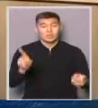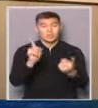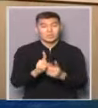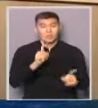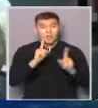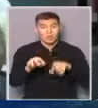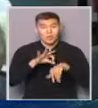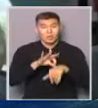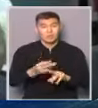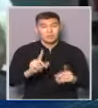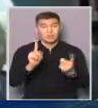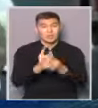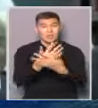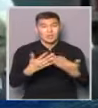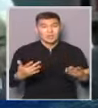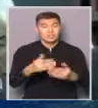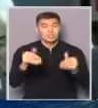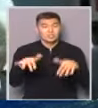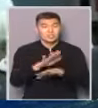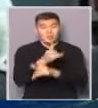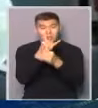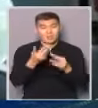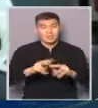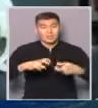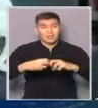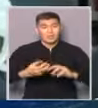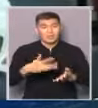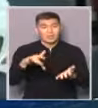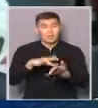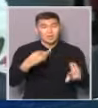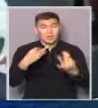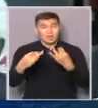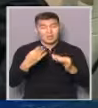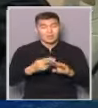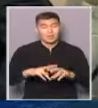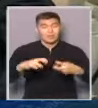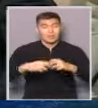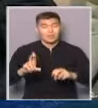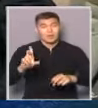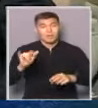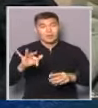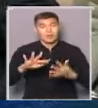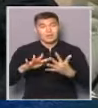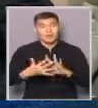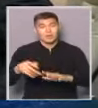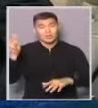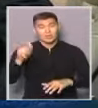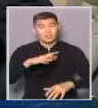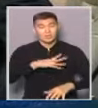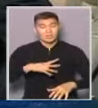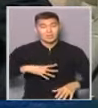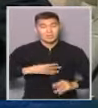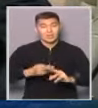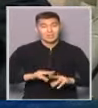өткізді. Басқосуда әр өңірде шешімін таппай тұрған мәселелер ортаға салынды. Мәселен, Байда округінен келген ардагер округ